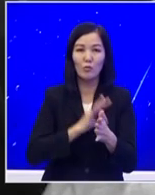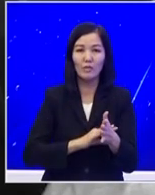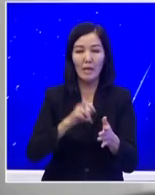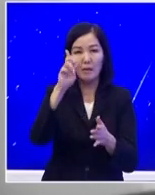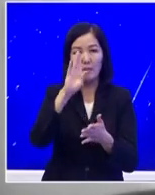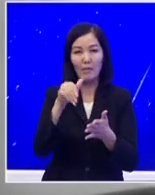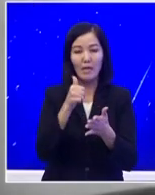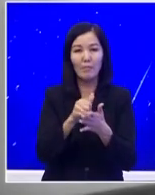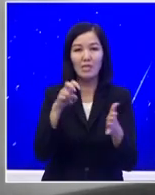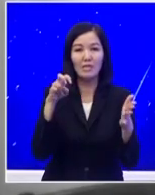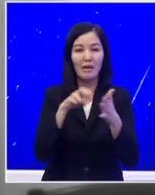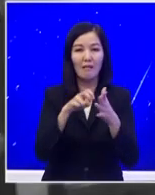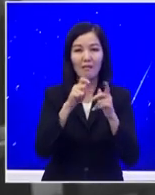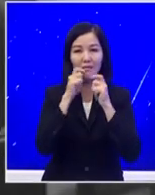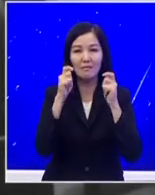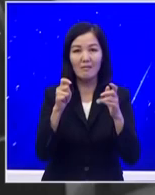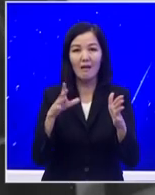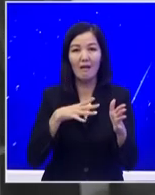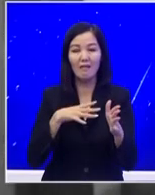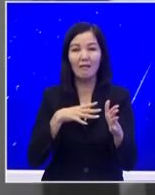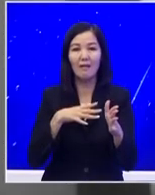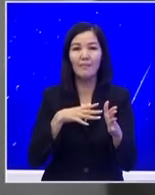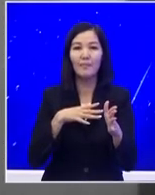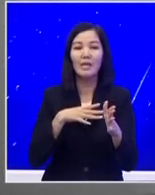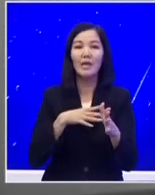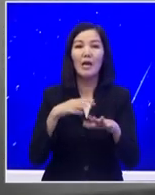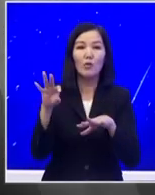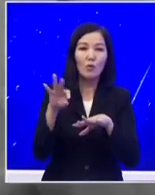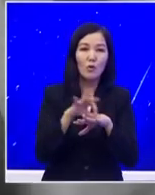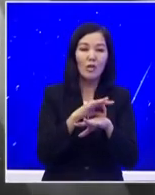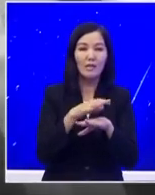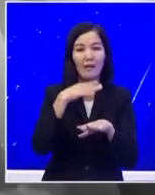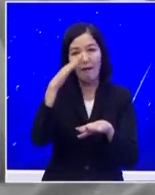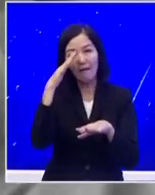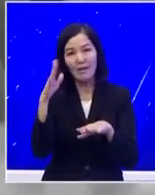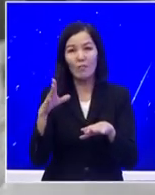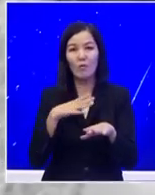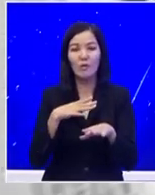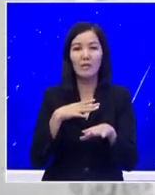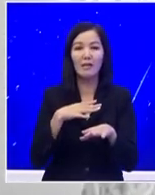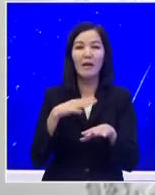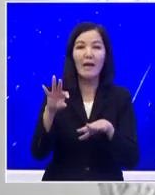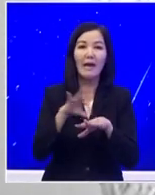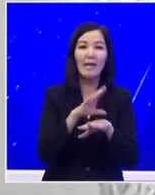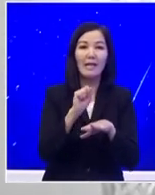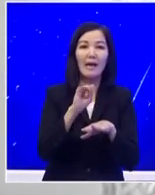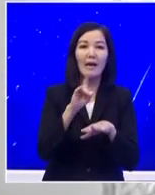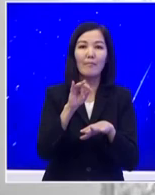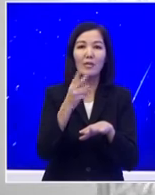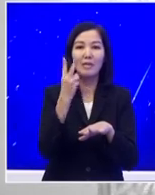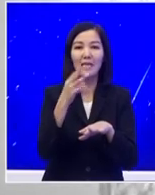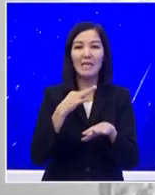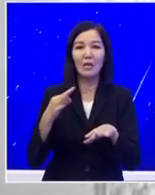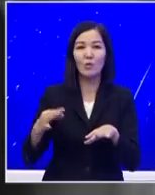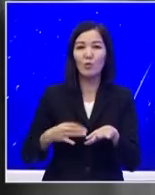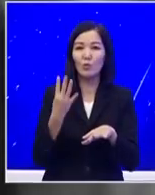мемлекет басшысының алғысын алды. Ол аяулы перзент, асыл жар, ардақты әке еді. Жары Айбаршын екеуі екі ұл өсіріп төрт